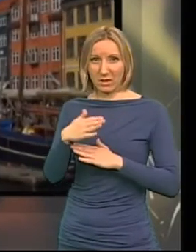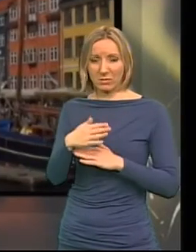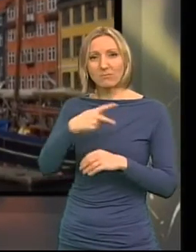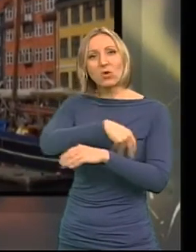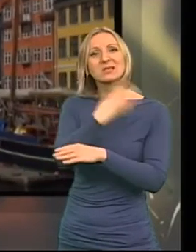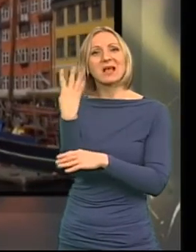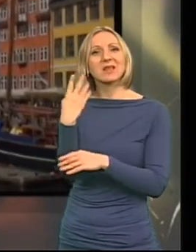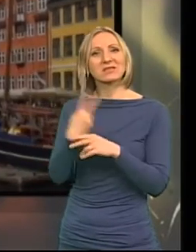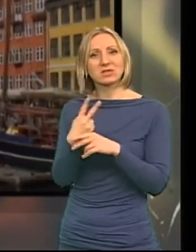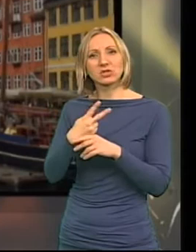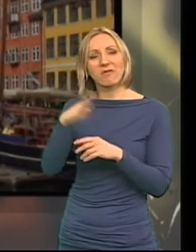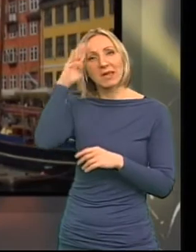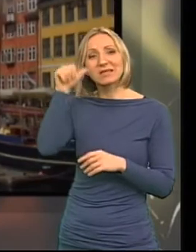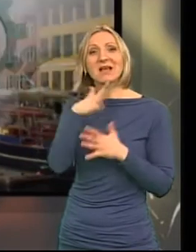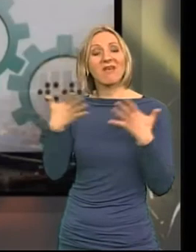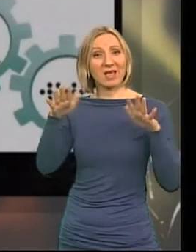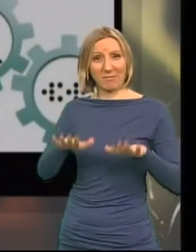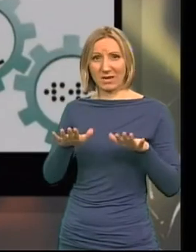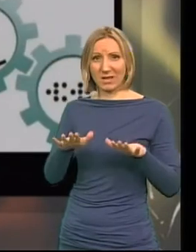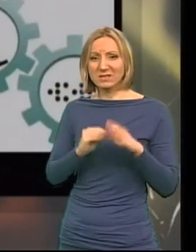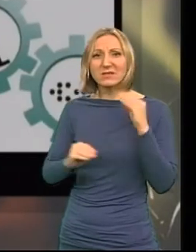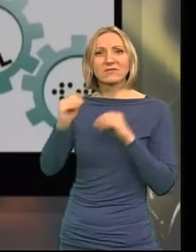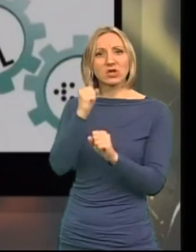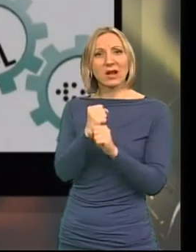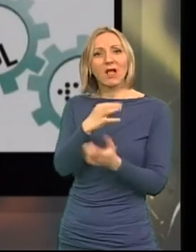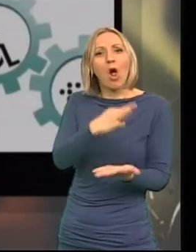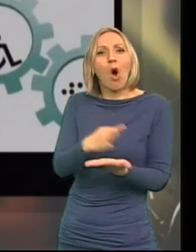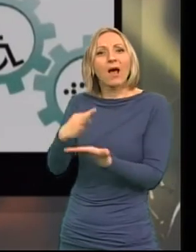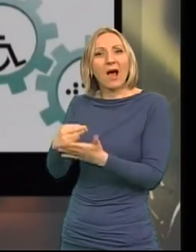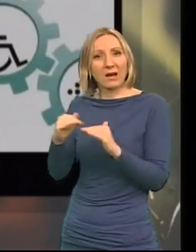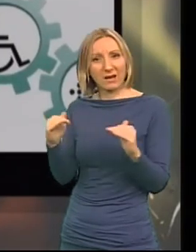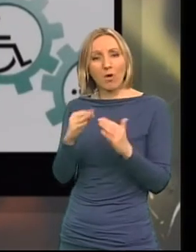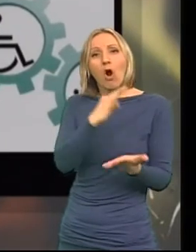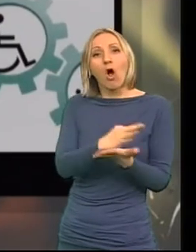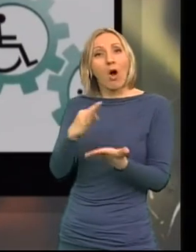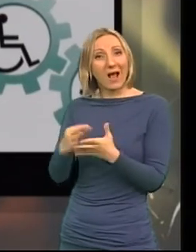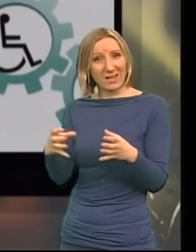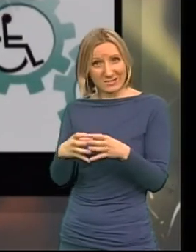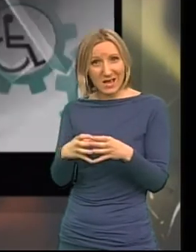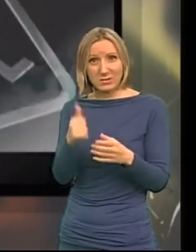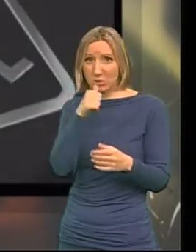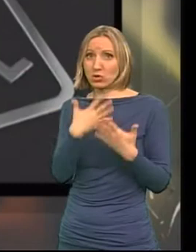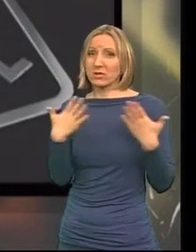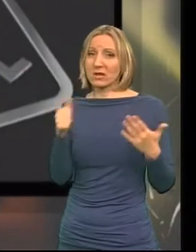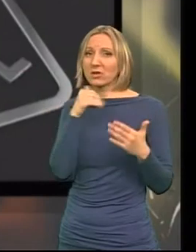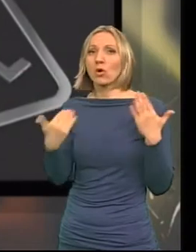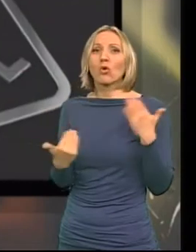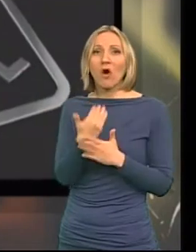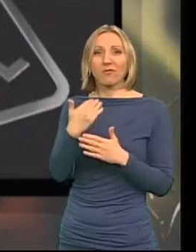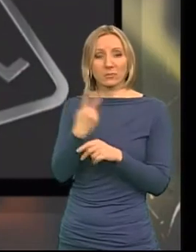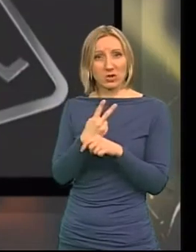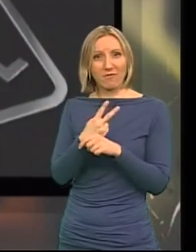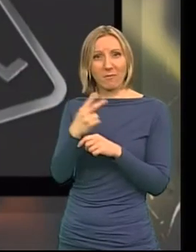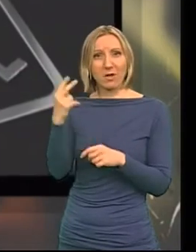skandinavskim zemljama, Irskoj i Velikoj Britaniji, sve se više radi na lokalnom nivou, u lokalnim zajednicama, što je trend i u novim zemljama